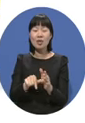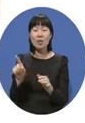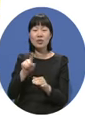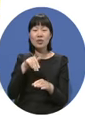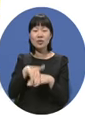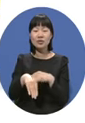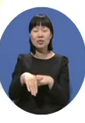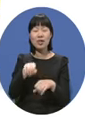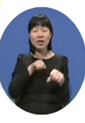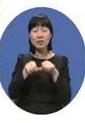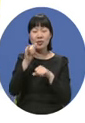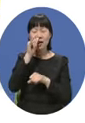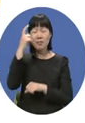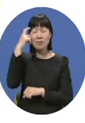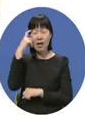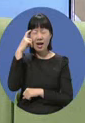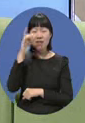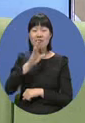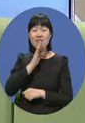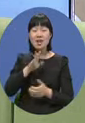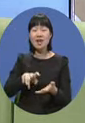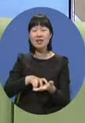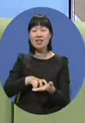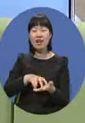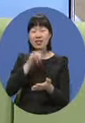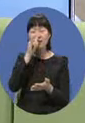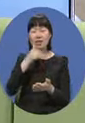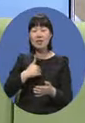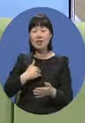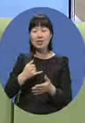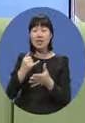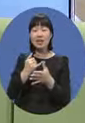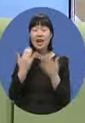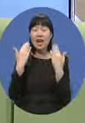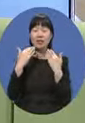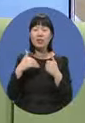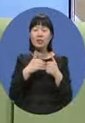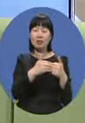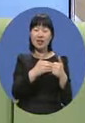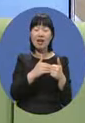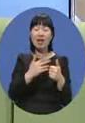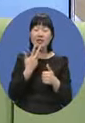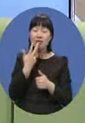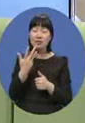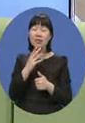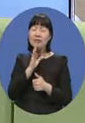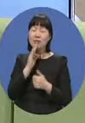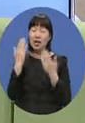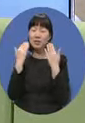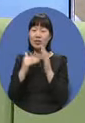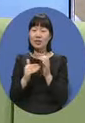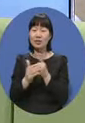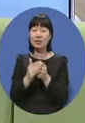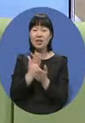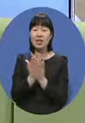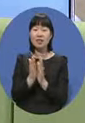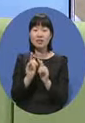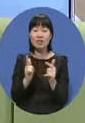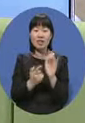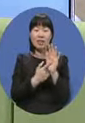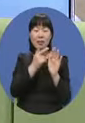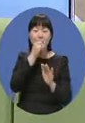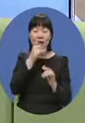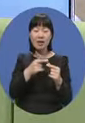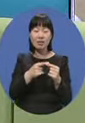어떤 식으로 대처를 할까요 정말 떨립니다 저희 태린이가 이제 학교 가는데 이건 진짜 학교잖아요 여덟 살이면 1학년이니까 네자 여가지 형이 옵